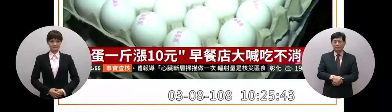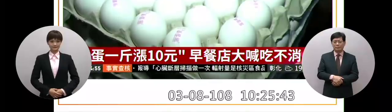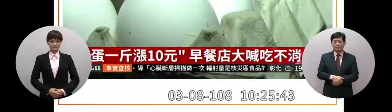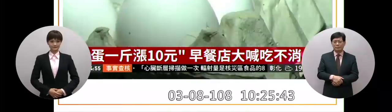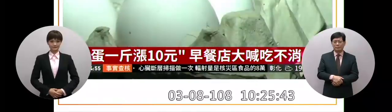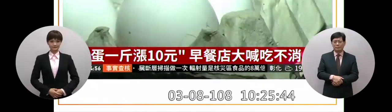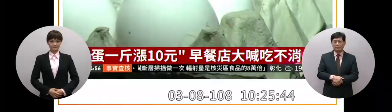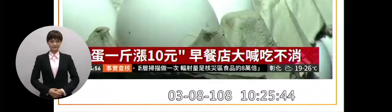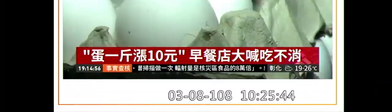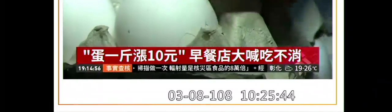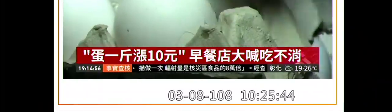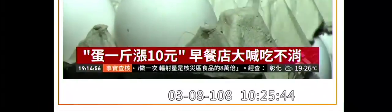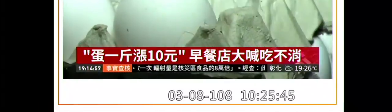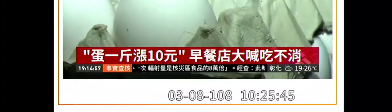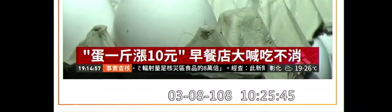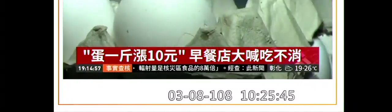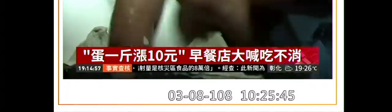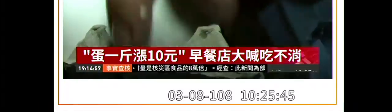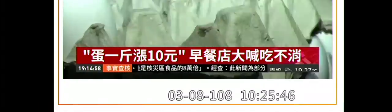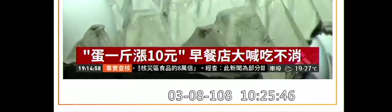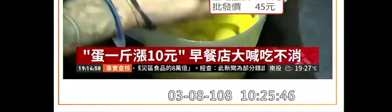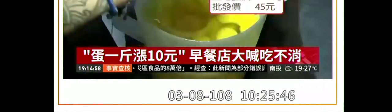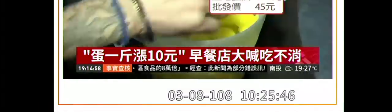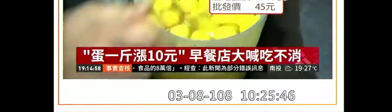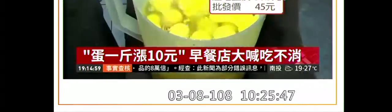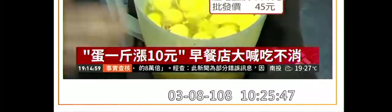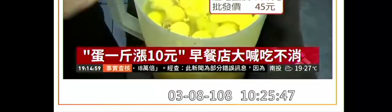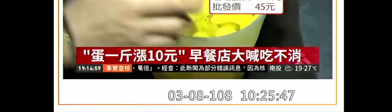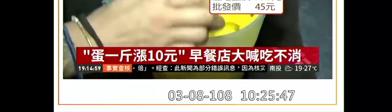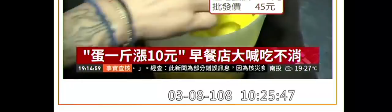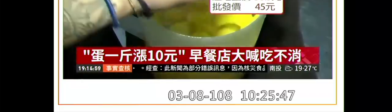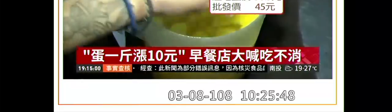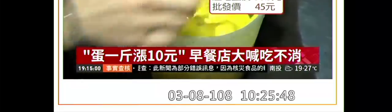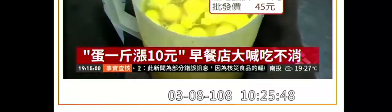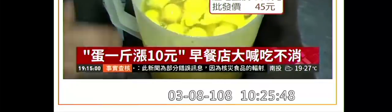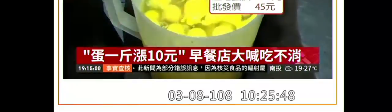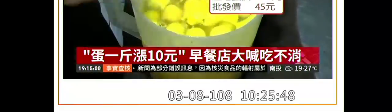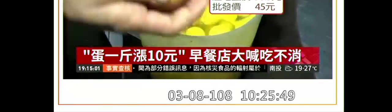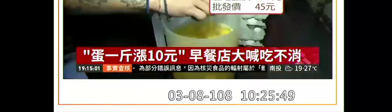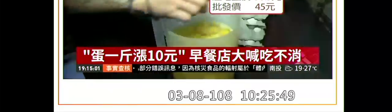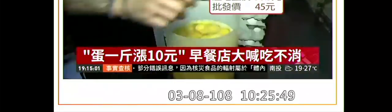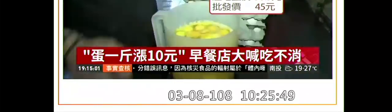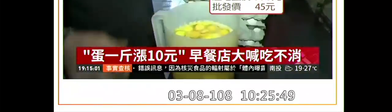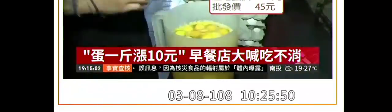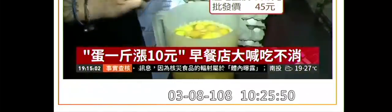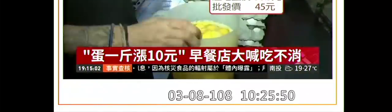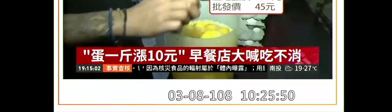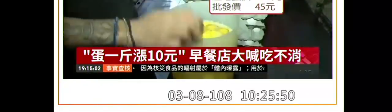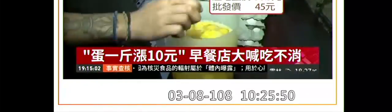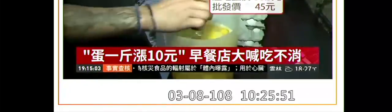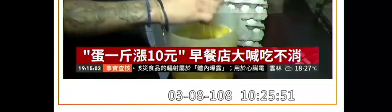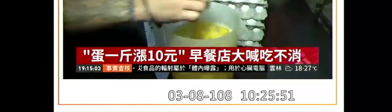上百颗，就怕蛋价一路涨，成本增加，到底该怎么办？目前最新产地蛋价36.5元，批发价来